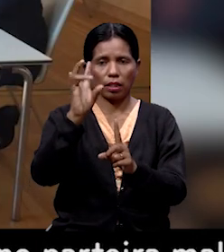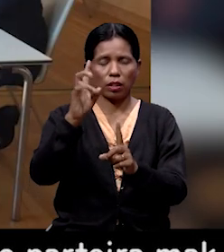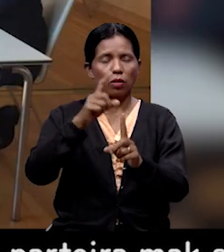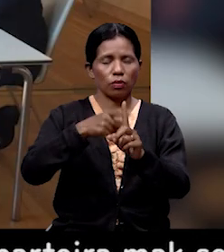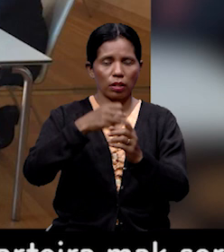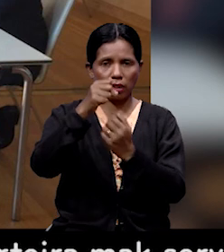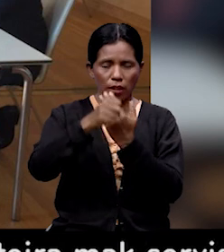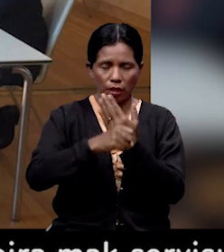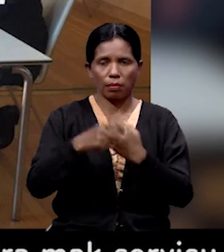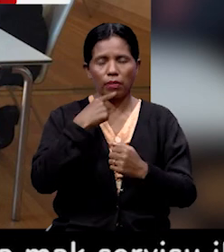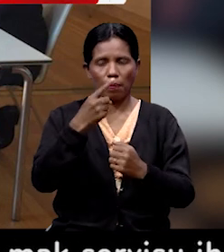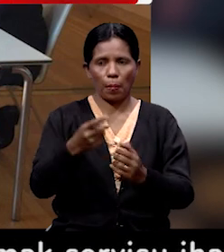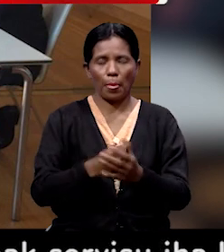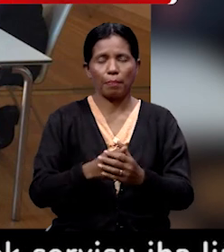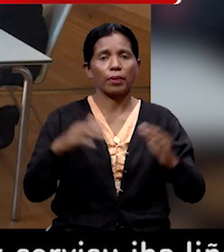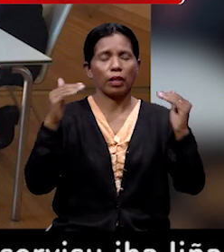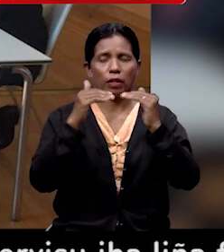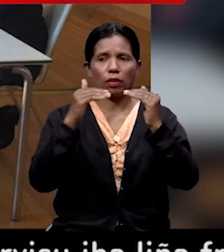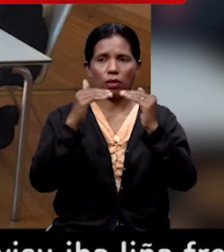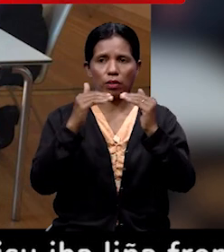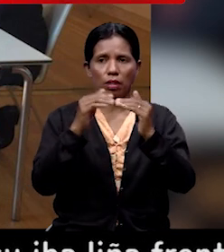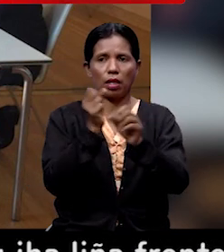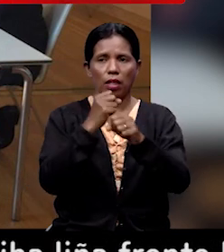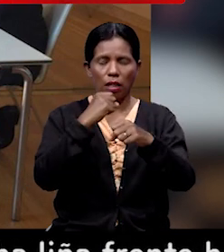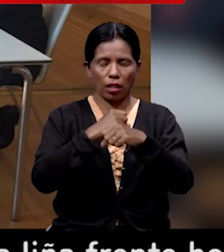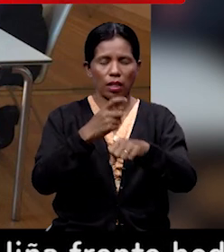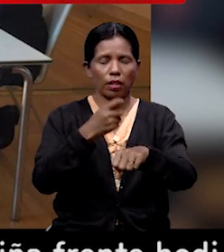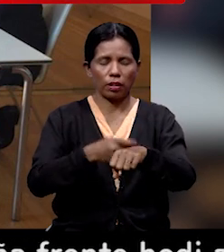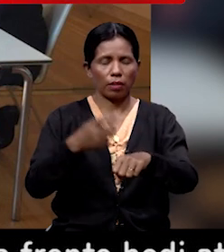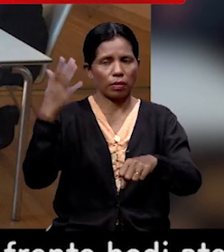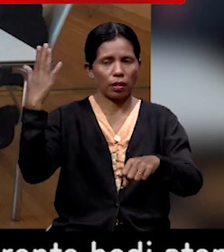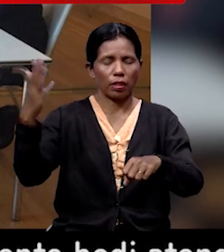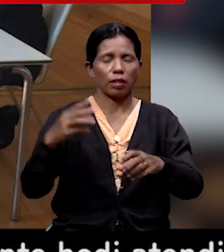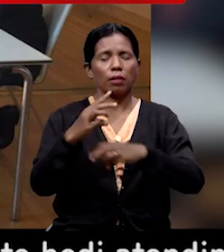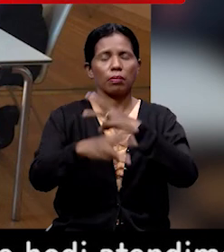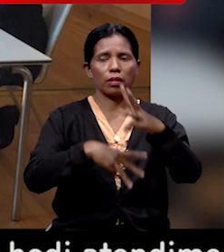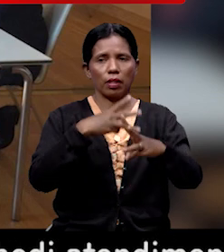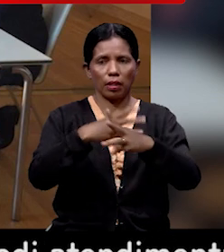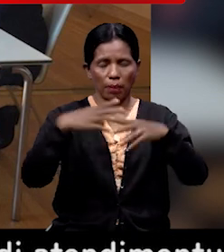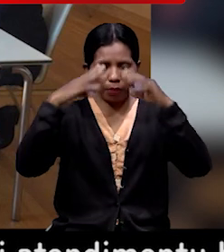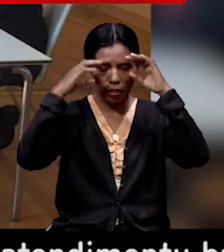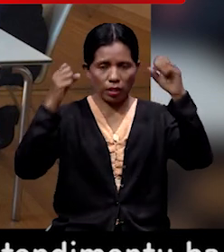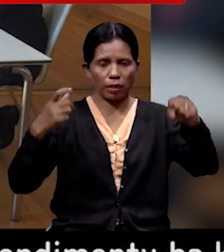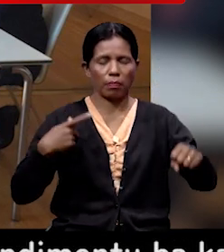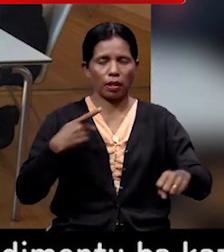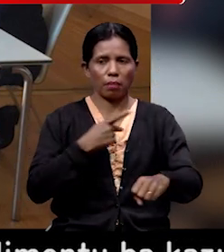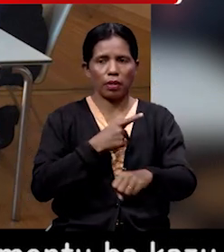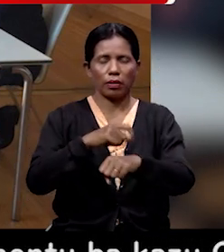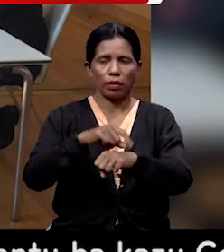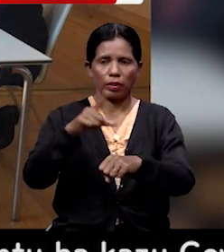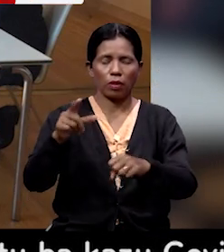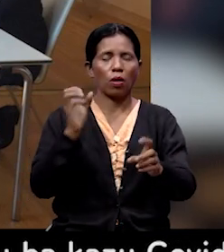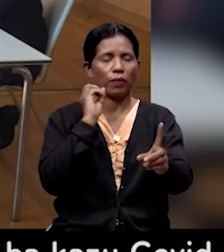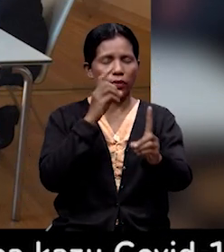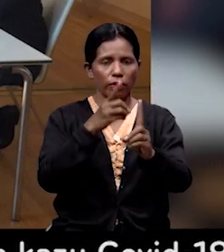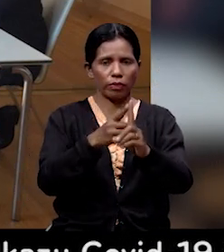nebe zemiani acessa reunião bilateral nebe halau ia momento conferência mundial ba Presidente Parlamento Sirane o